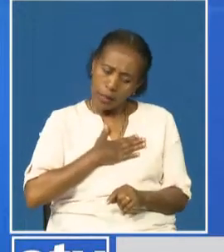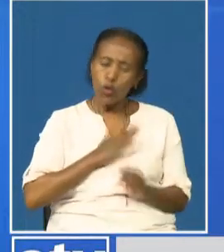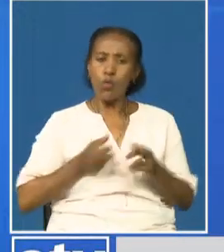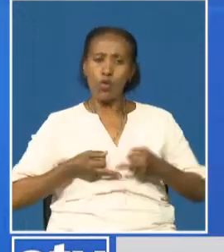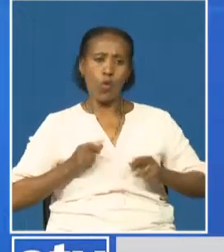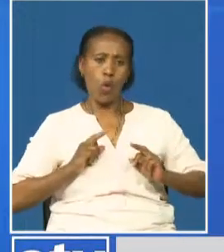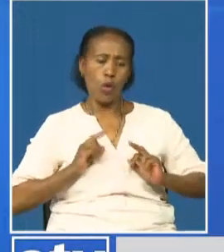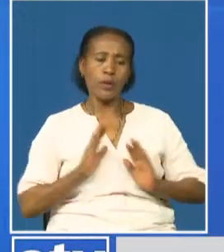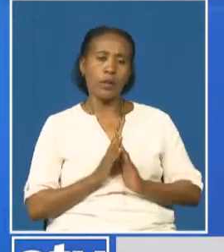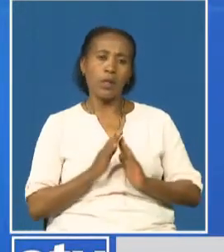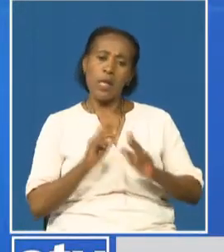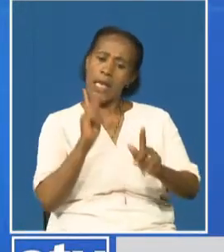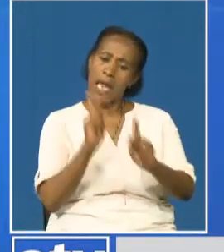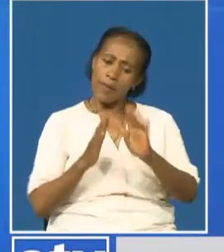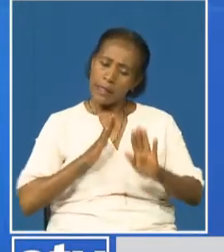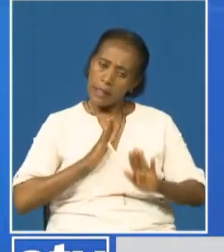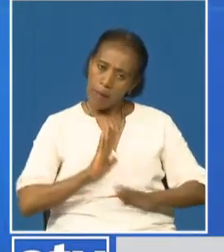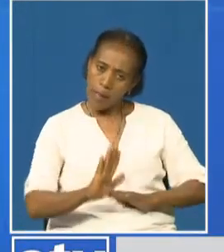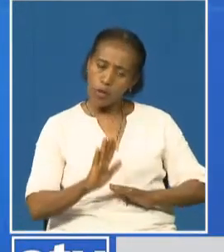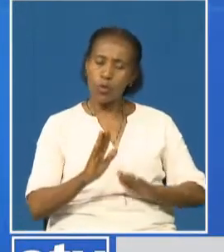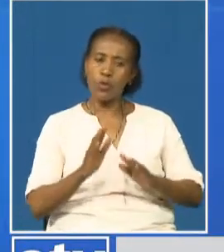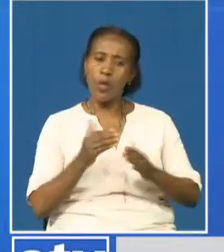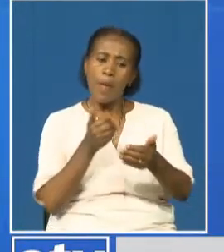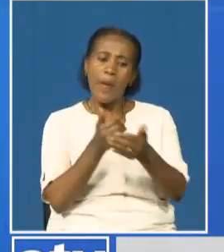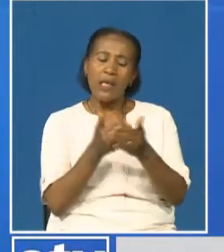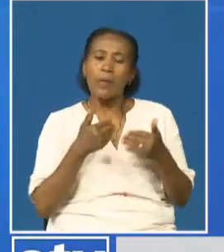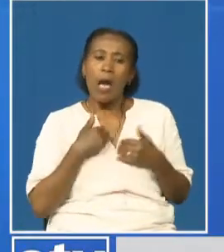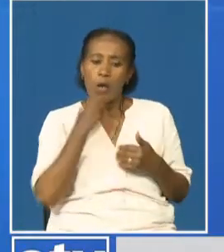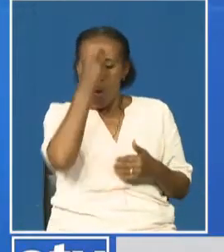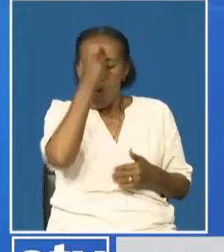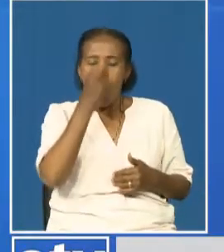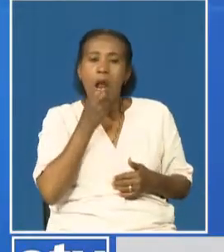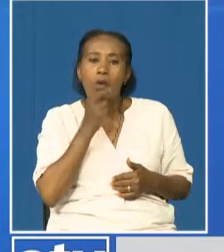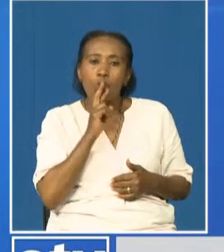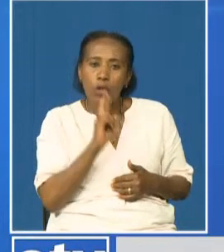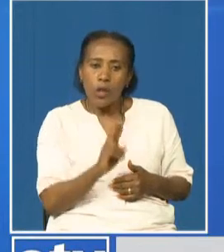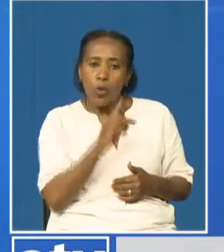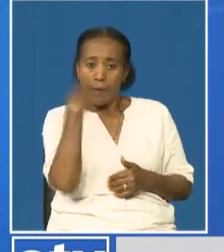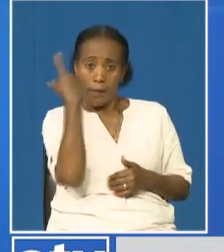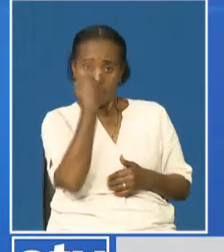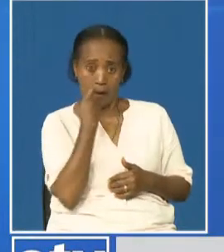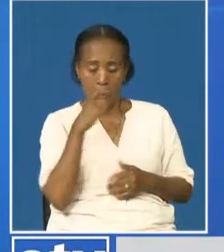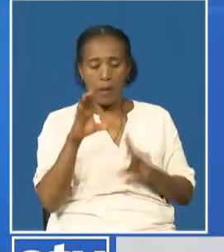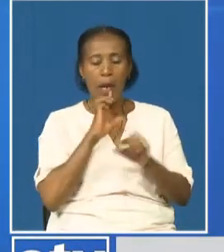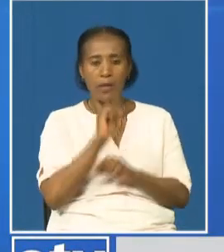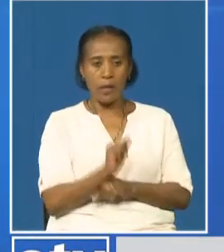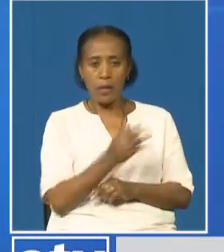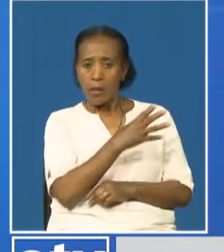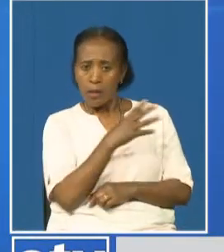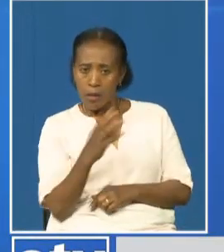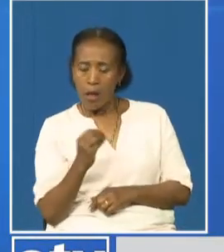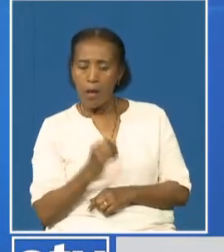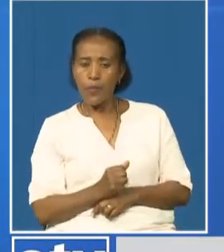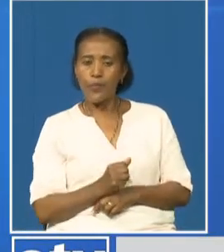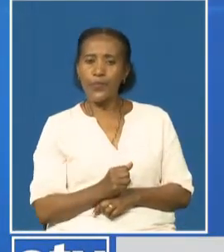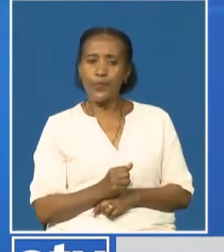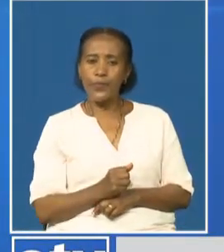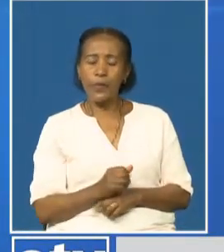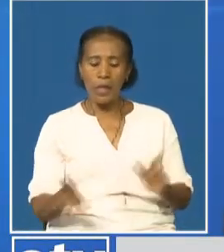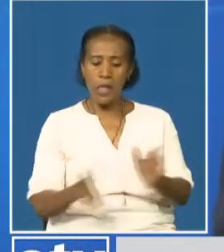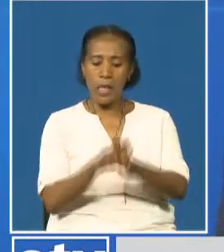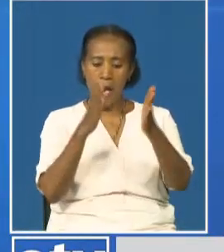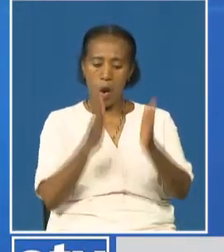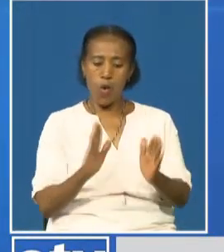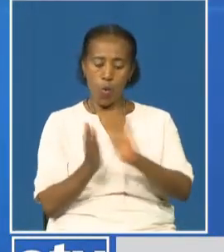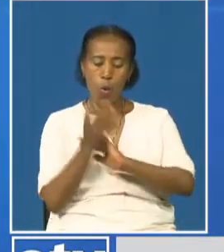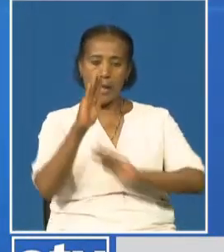ህይወት ለማህበረሰባቸውም በቅርብም ላለ ወላጆቻቸው ተጠያቂ ማድረግ እና ህጋዊ